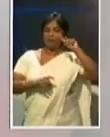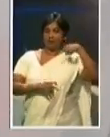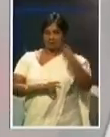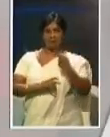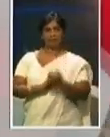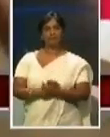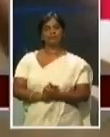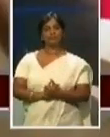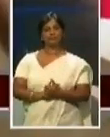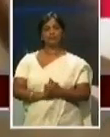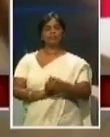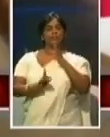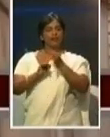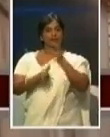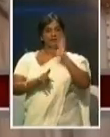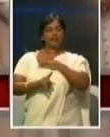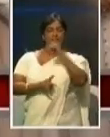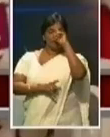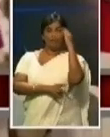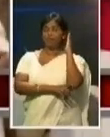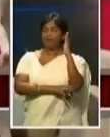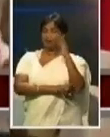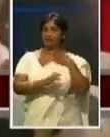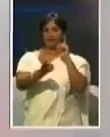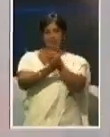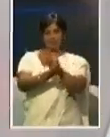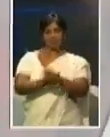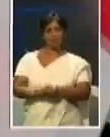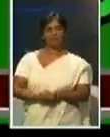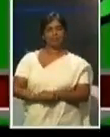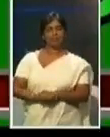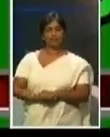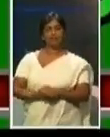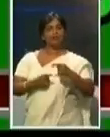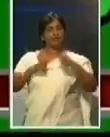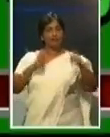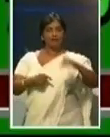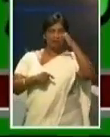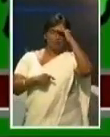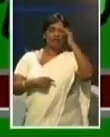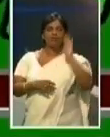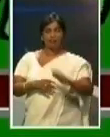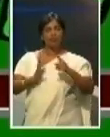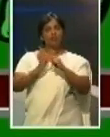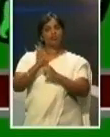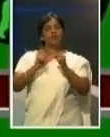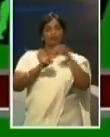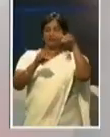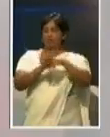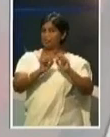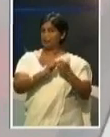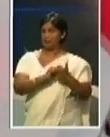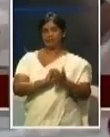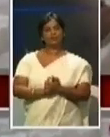හෙට ජනපති අගරදුගුරු හිමිපාණන් හමු වෙයි විපක්ෂ නායකත්වයේ වෙනුවෙන් එජාපේ